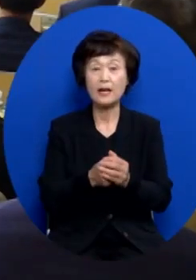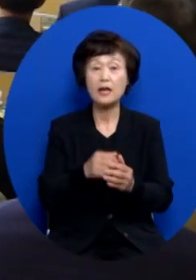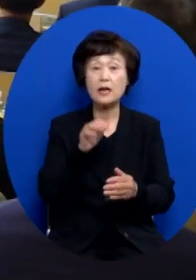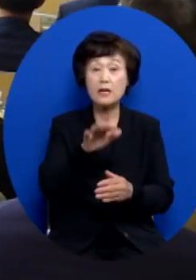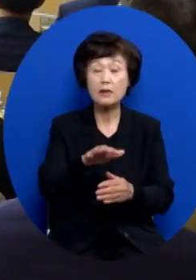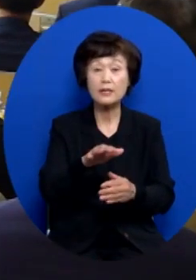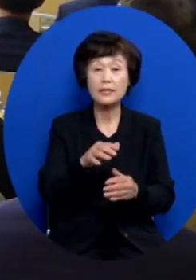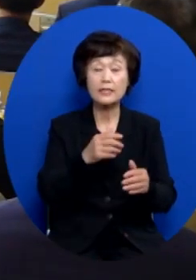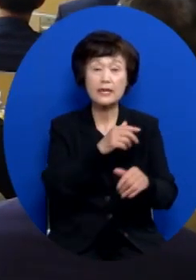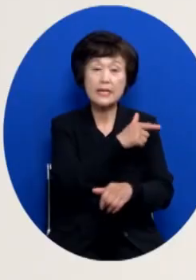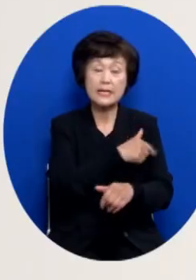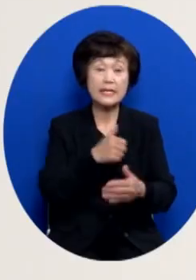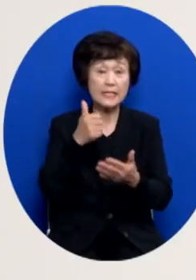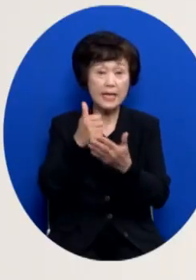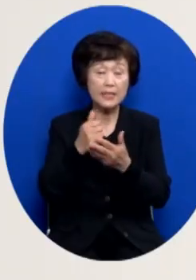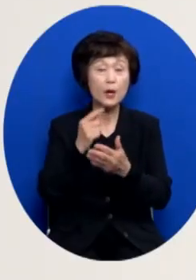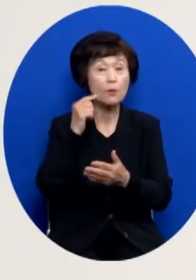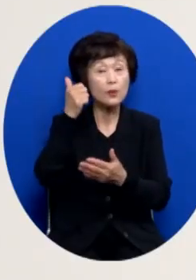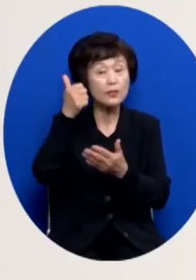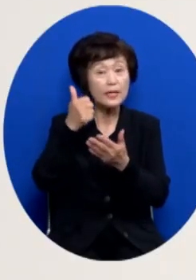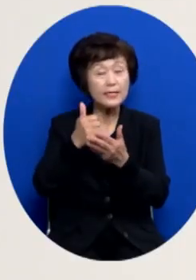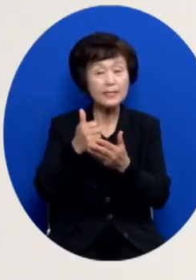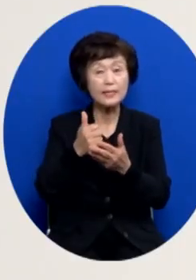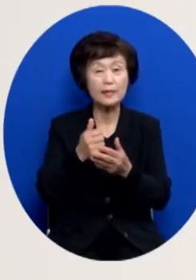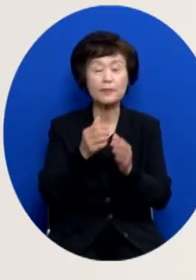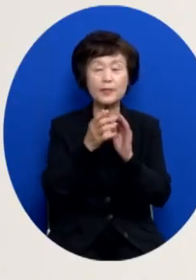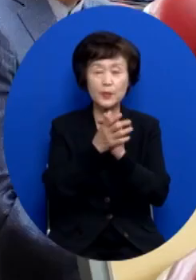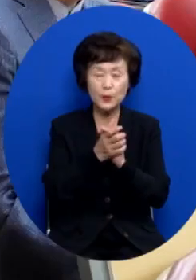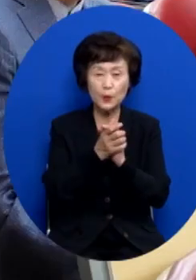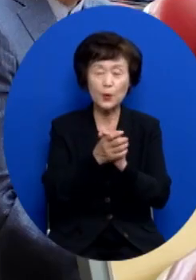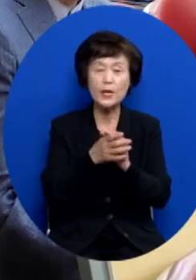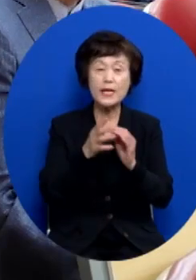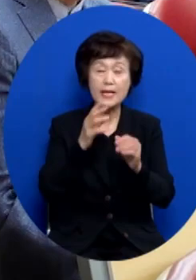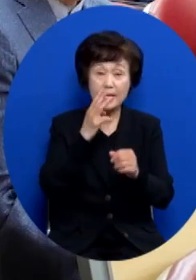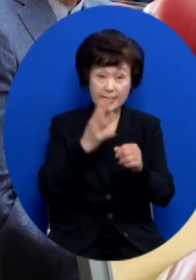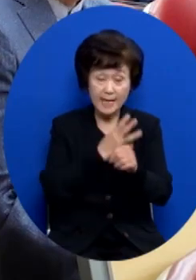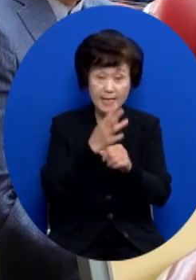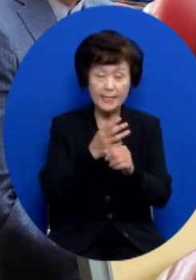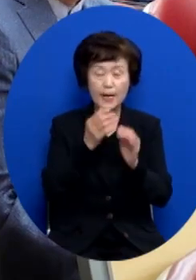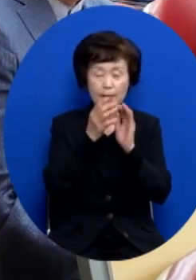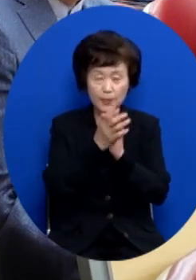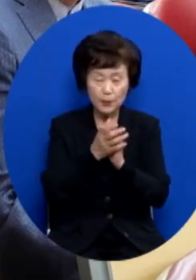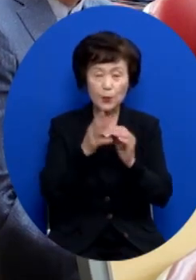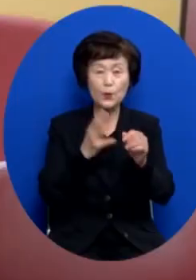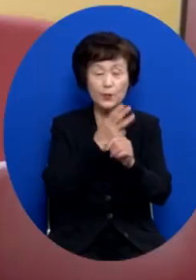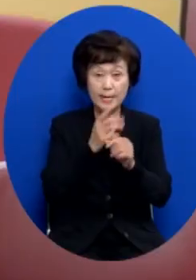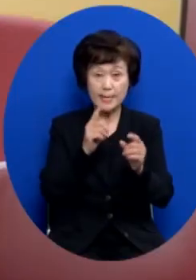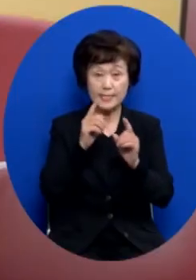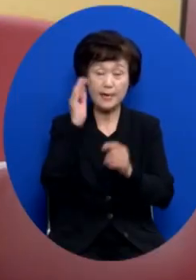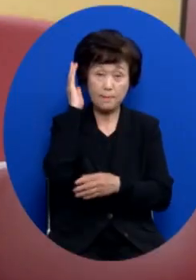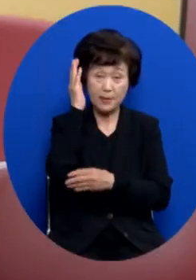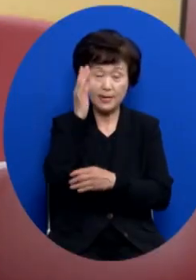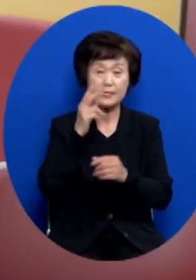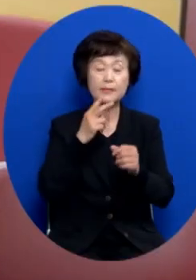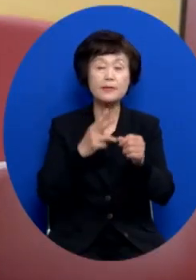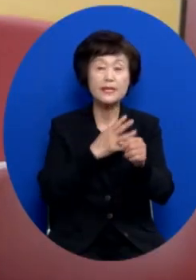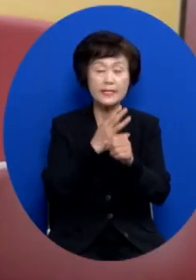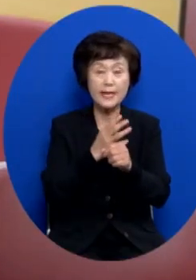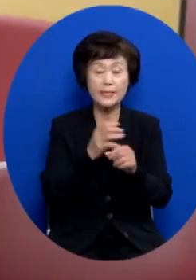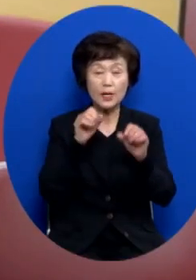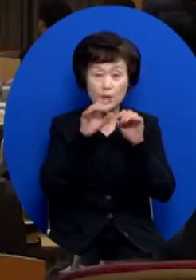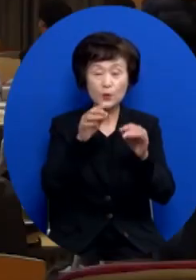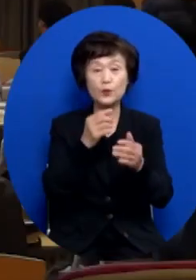자립개발원 이사장 이현국 목사가 3시간 기도, 3시간 말씀, 3시간 전도를 통해 작은 교회들이 위기를